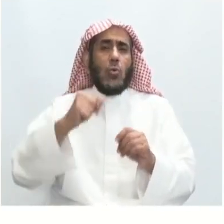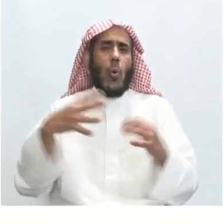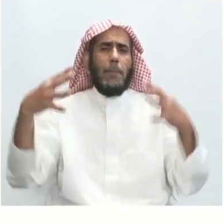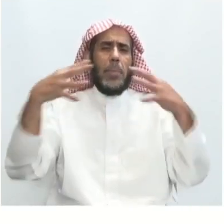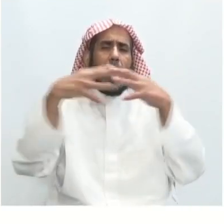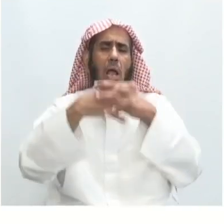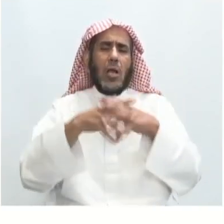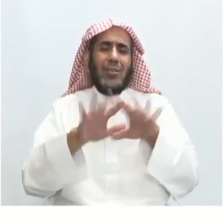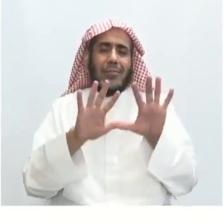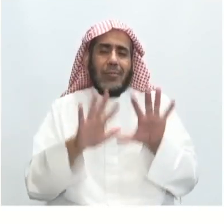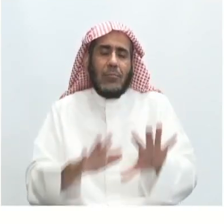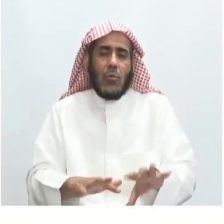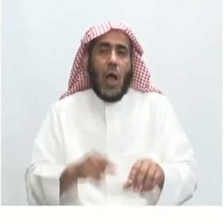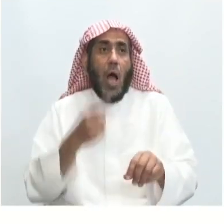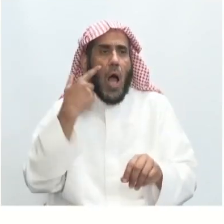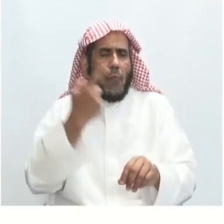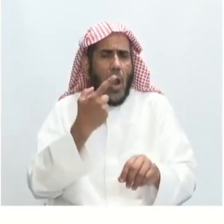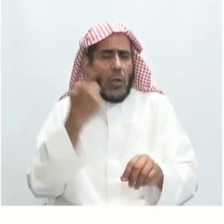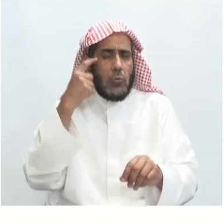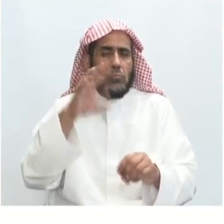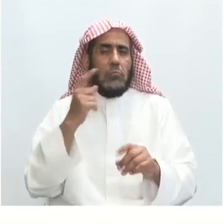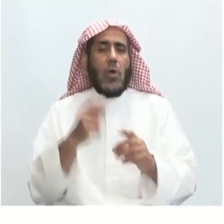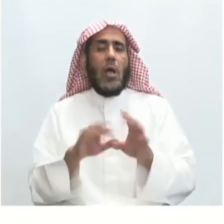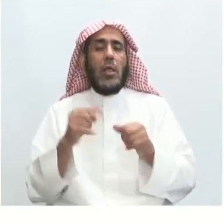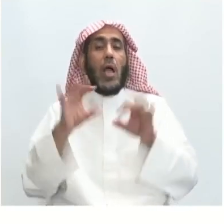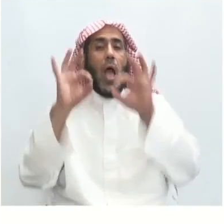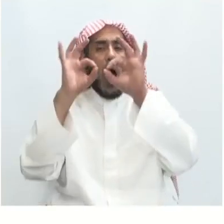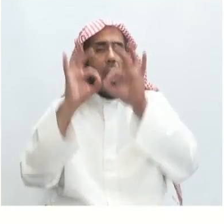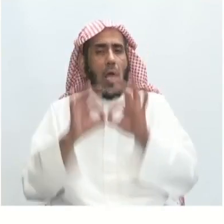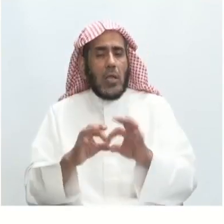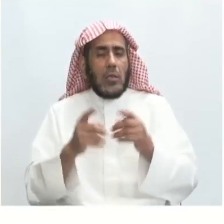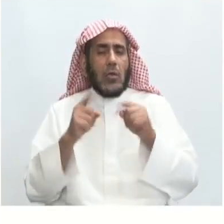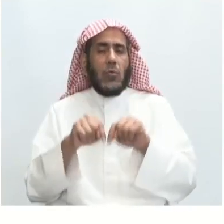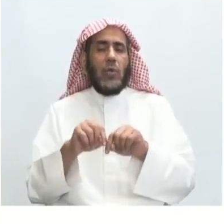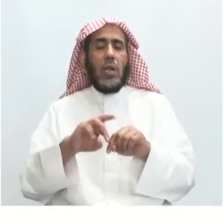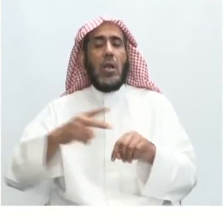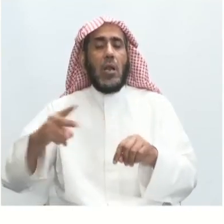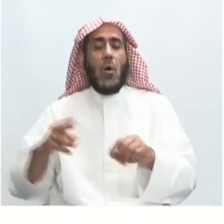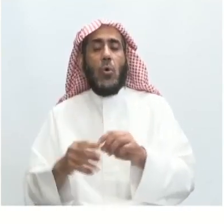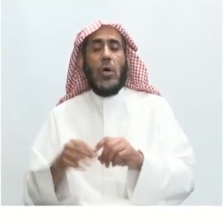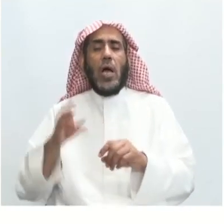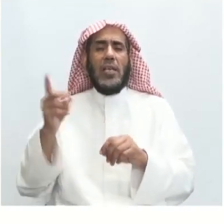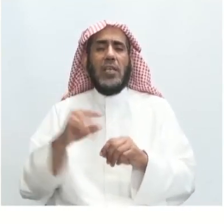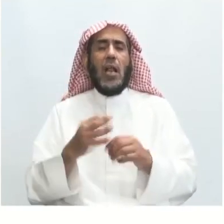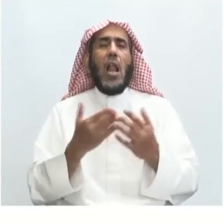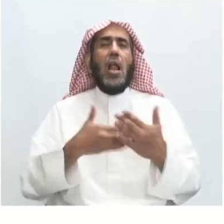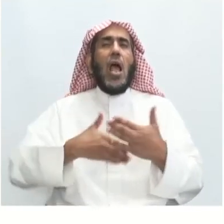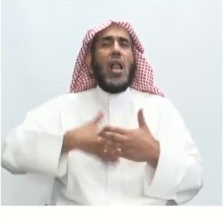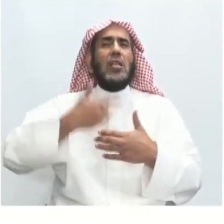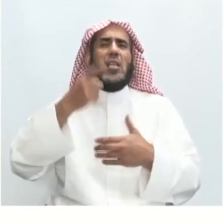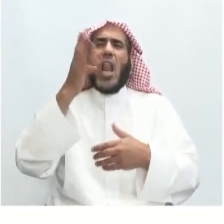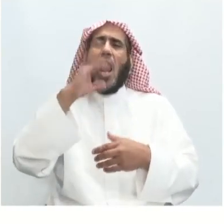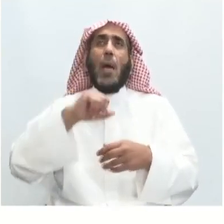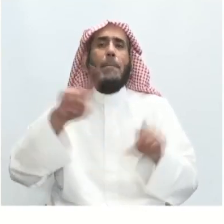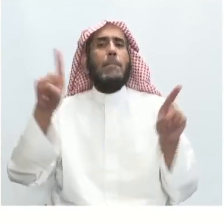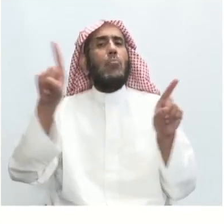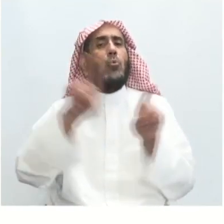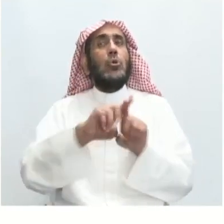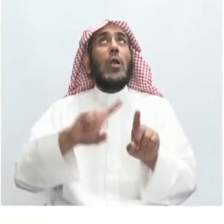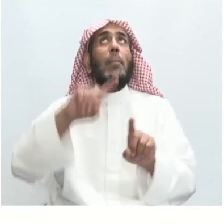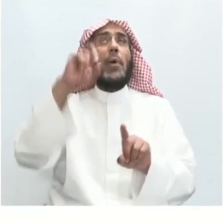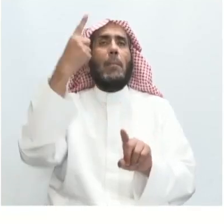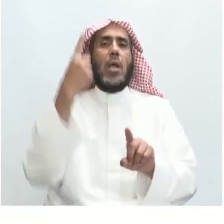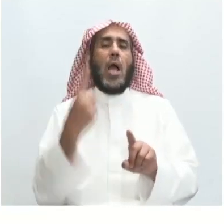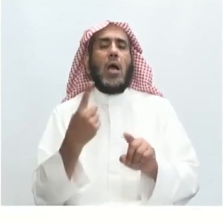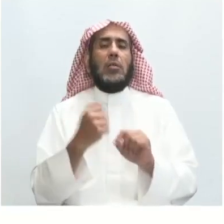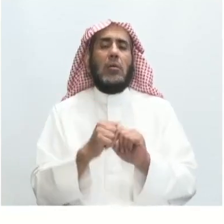تسكنون فيه افلا تبصرون هنا ايات يذكر فيها هنا نوع الانشاء ويقول يا ليتني لم اشرك بربي احدا